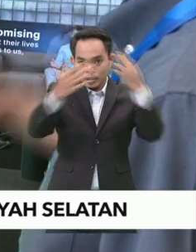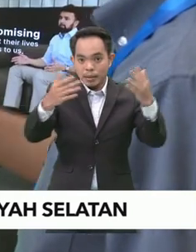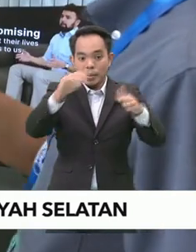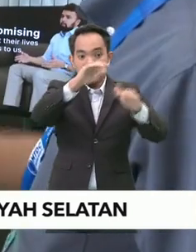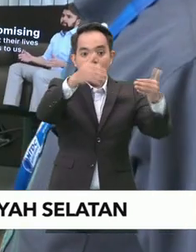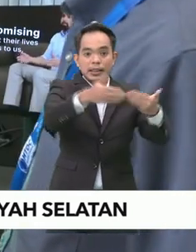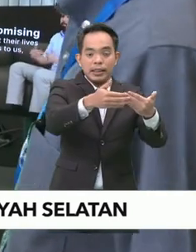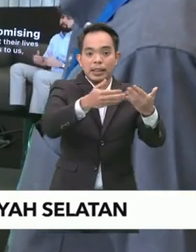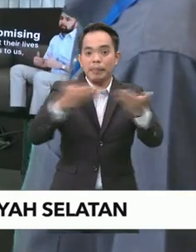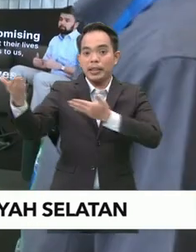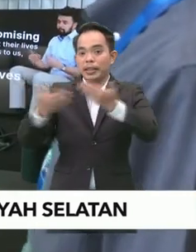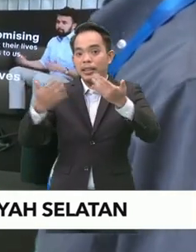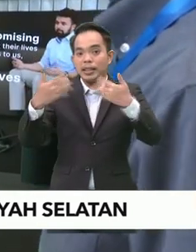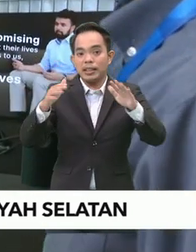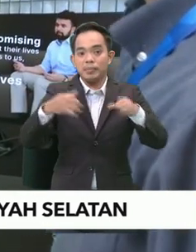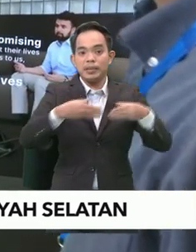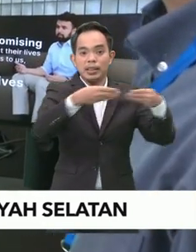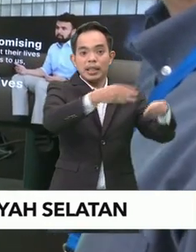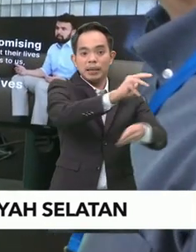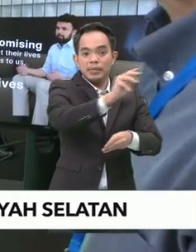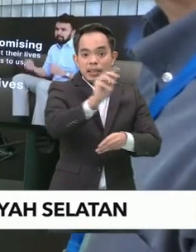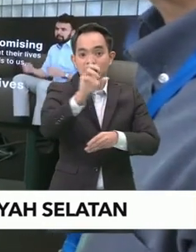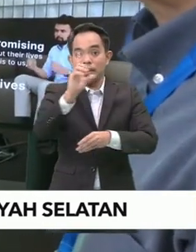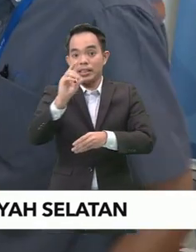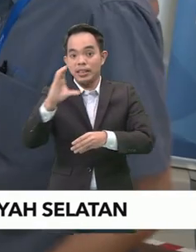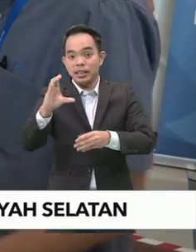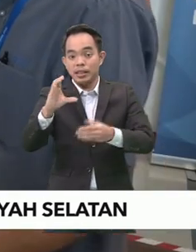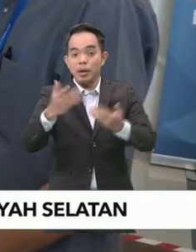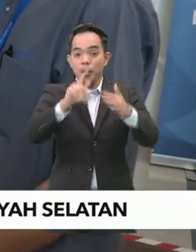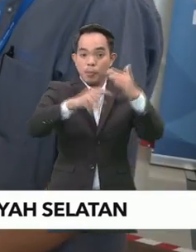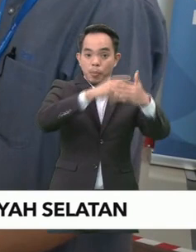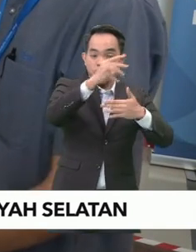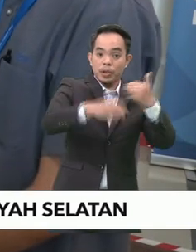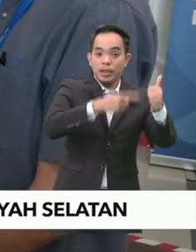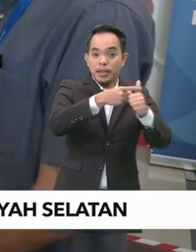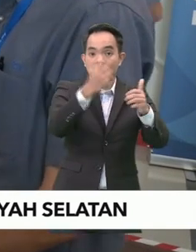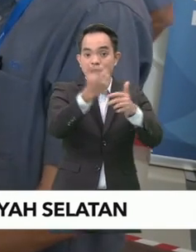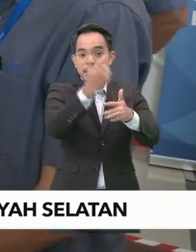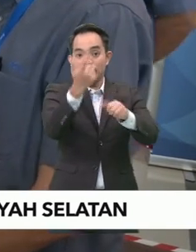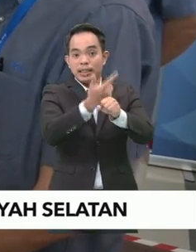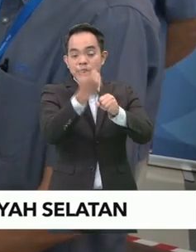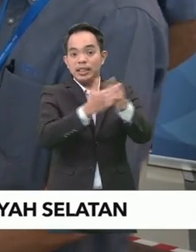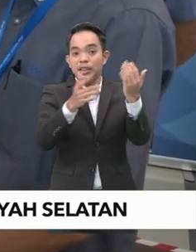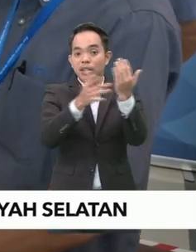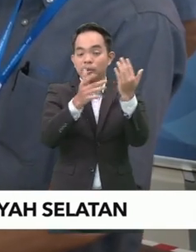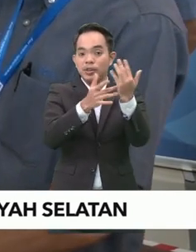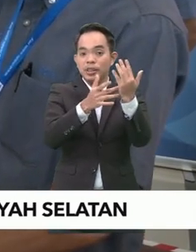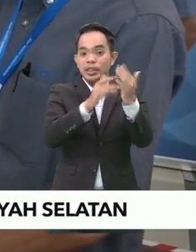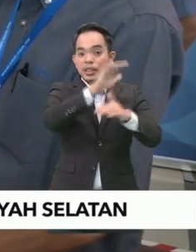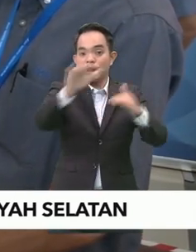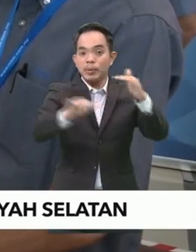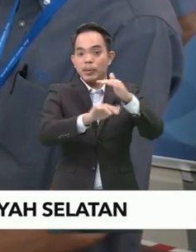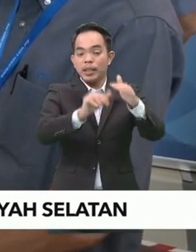perkhidmatan yang ditawarkan MTDC. Antaranya program pembiayaan, program latihan usahawan teknologi di bawah Akademi